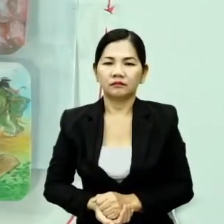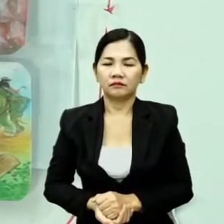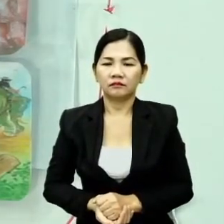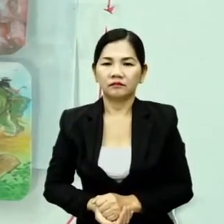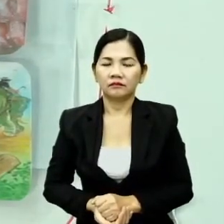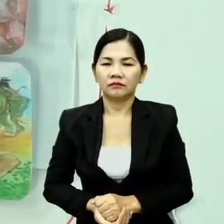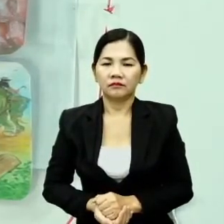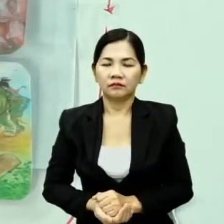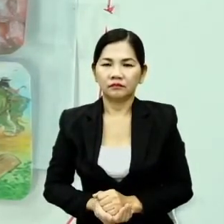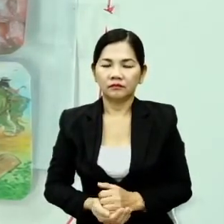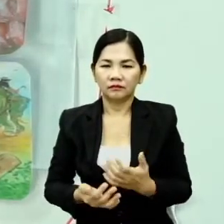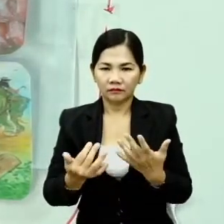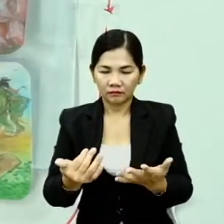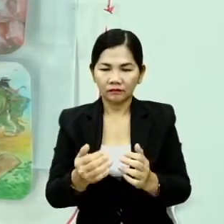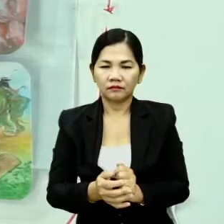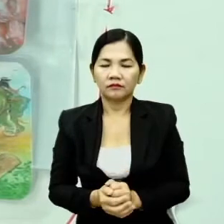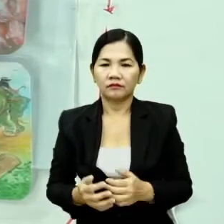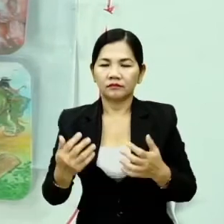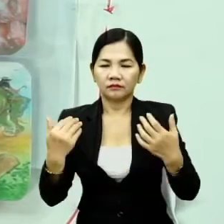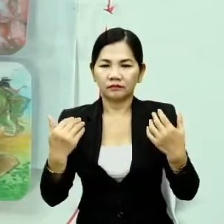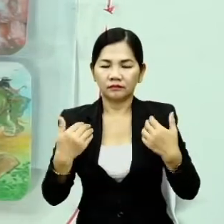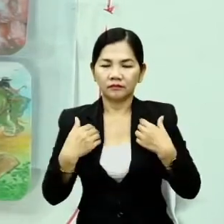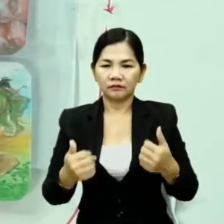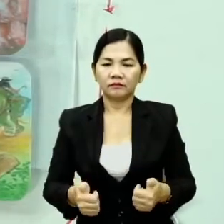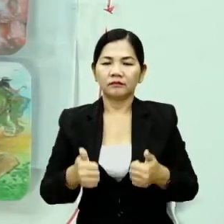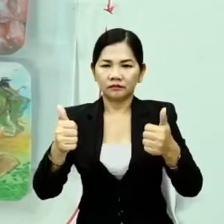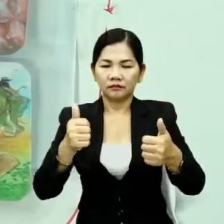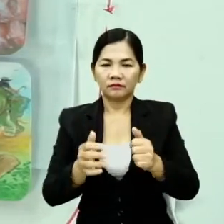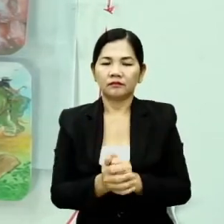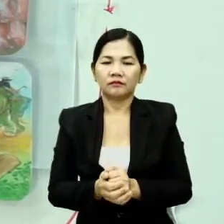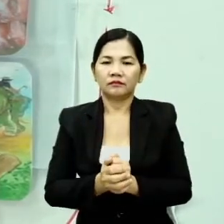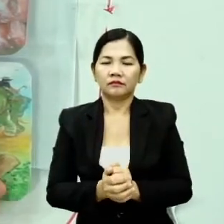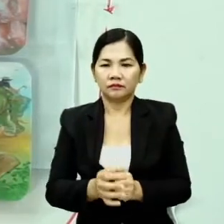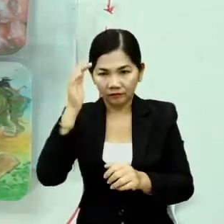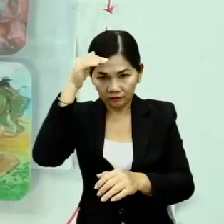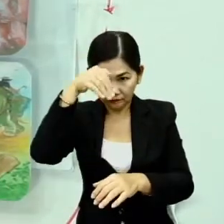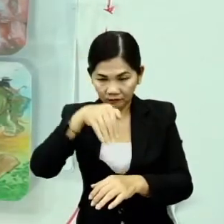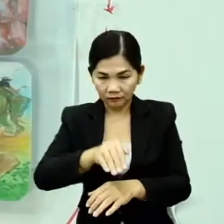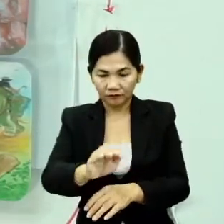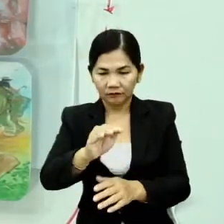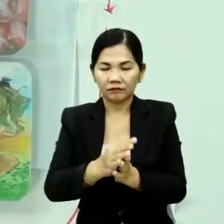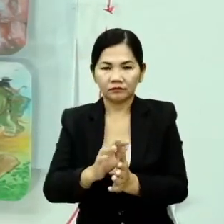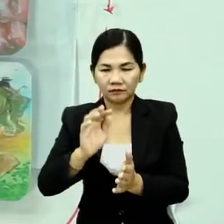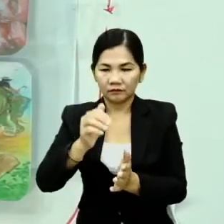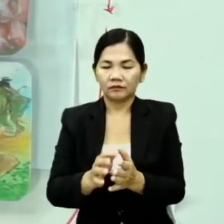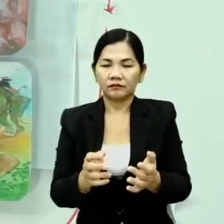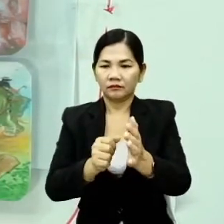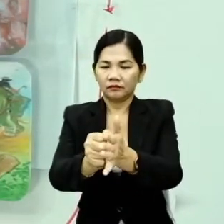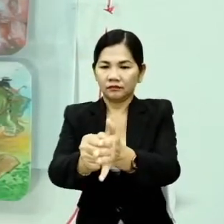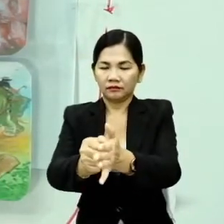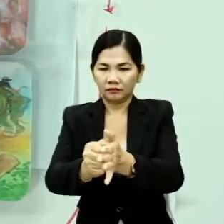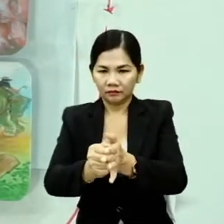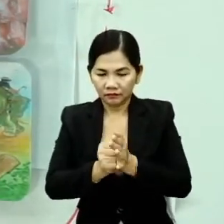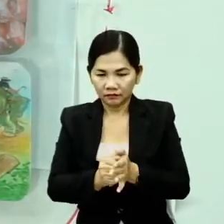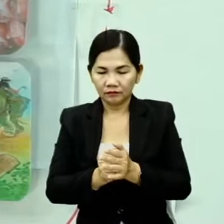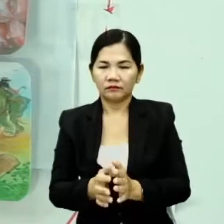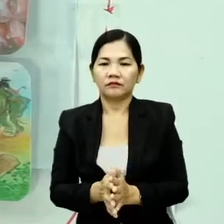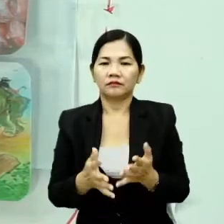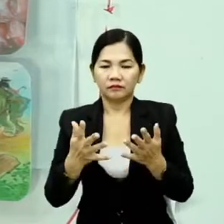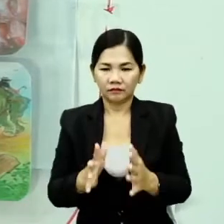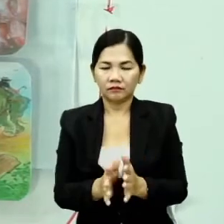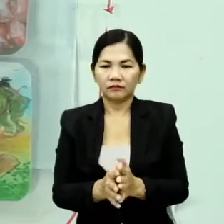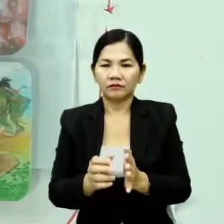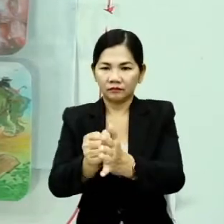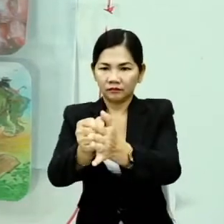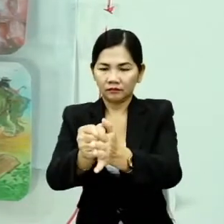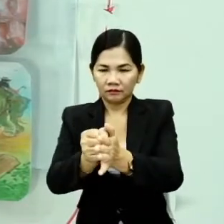cha con cất bằng tạch mà con cha là ổn nè con cha cứ đầm rấy cha bắt đo chia cầm lăng ổ tiền nè con á nhỉ khơi nhé cái